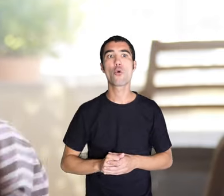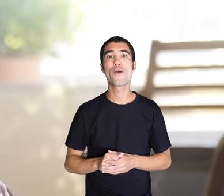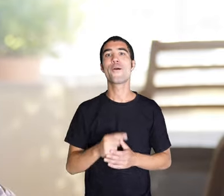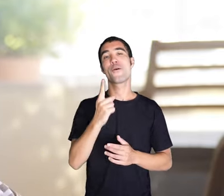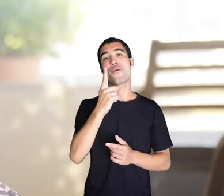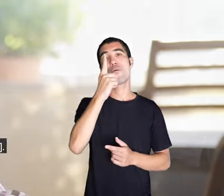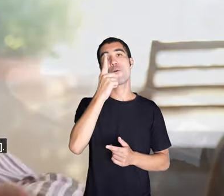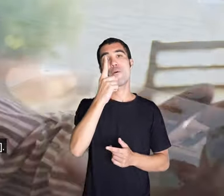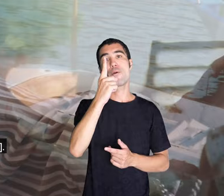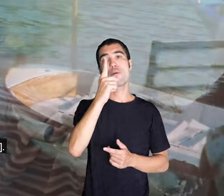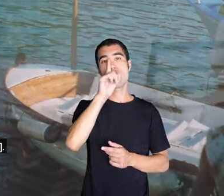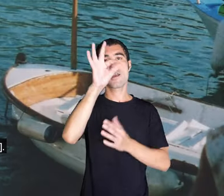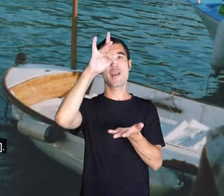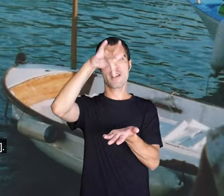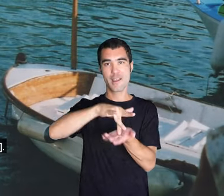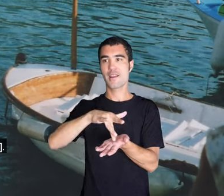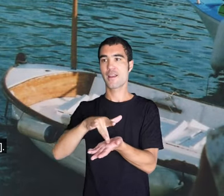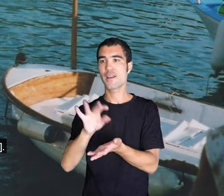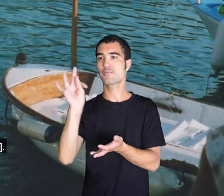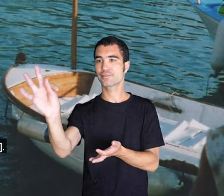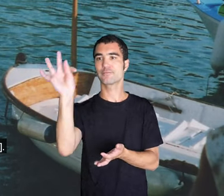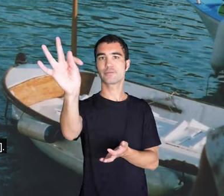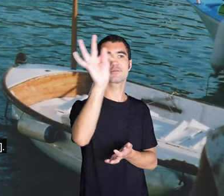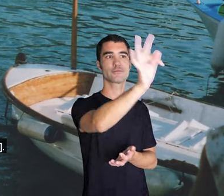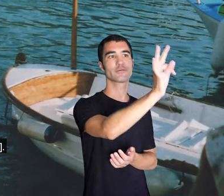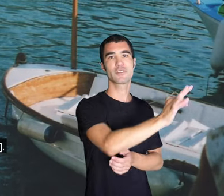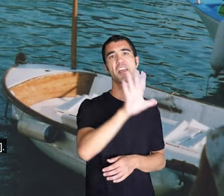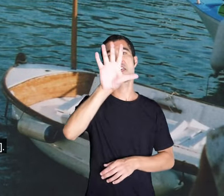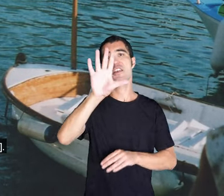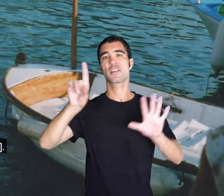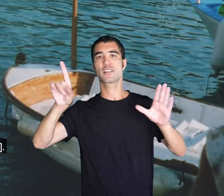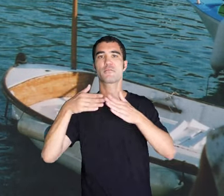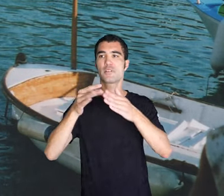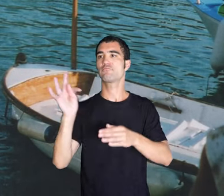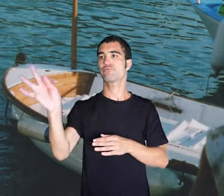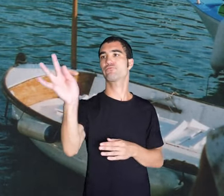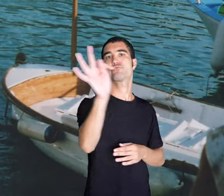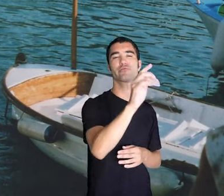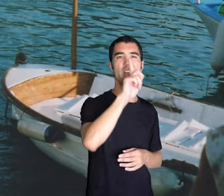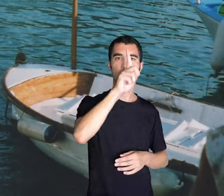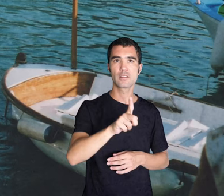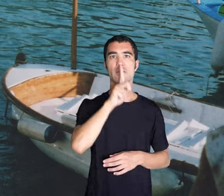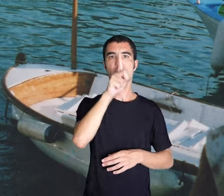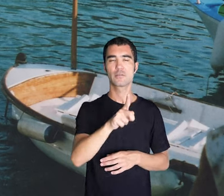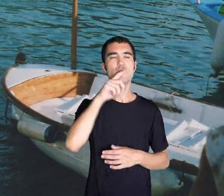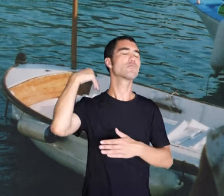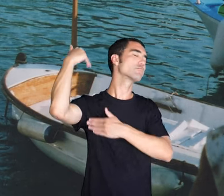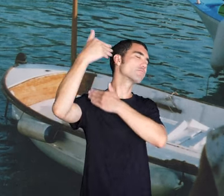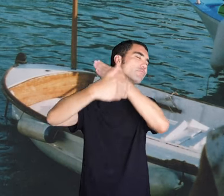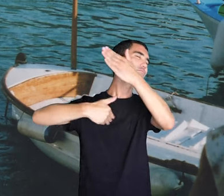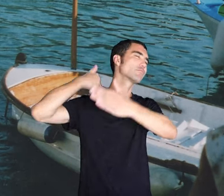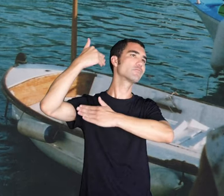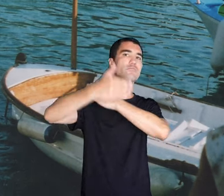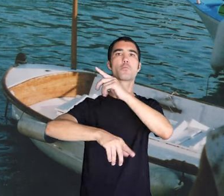cada barca, e mi si imbarca a scadagli, no? Però poi a parte del tempo,